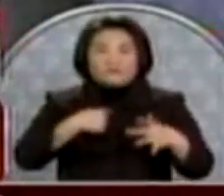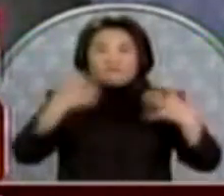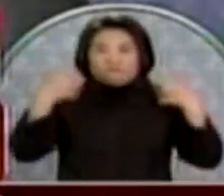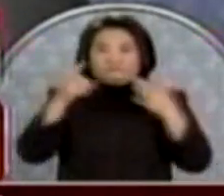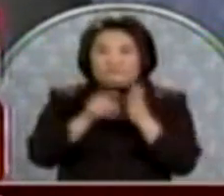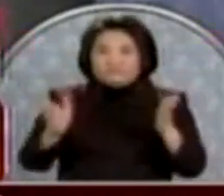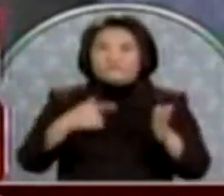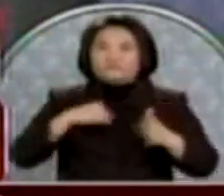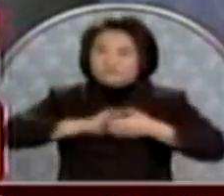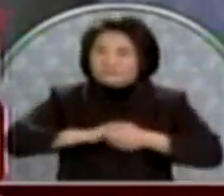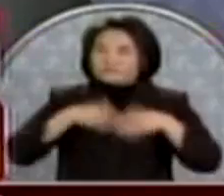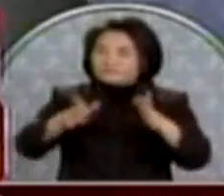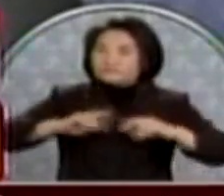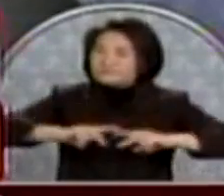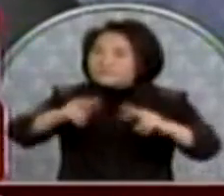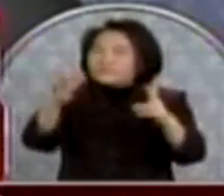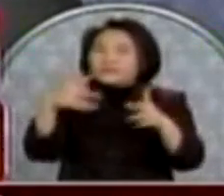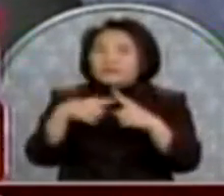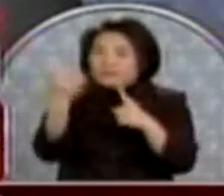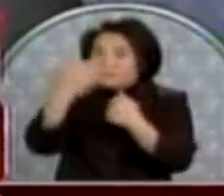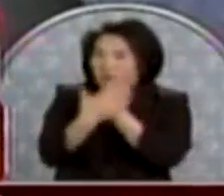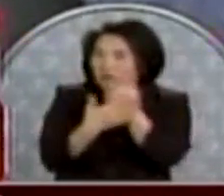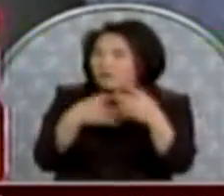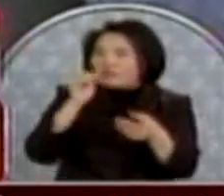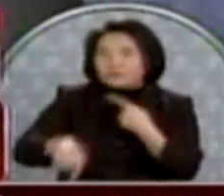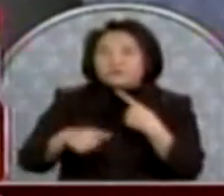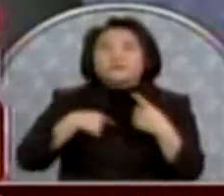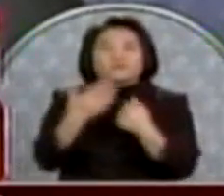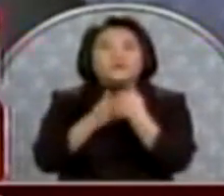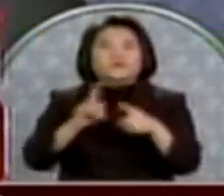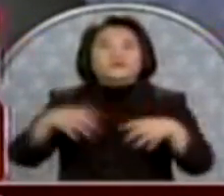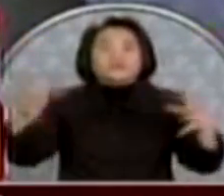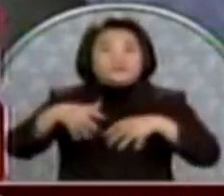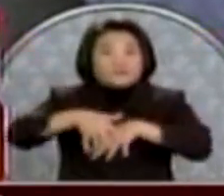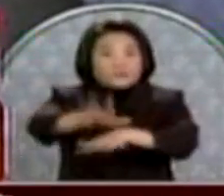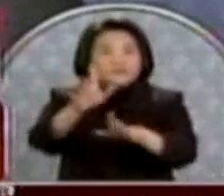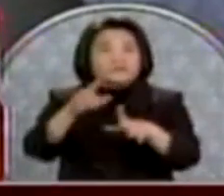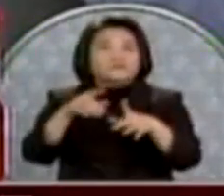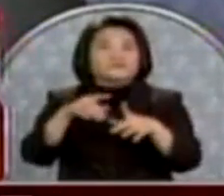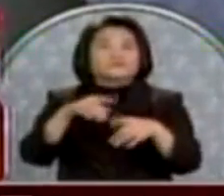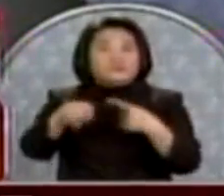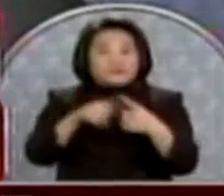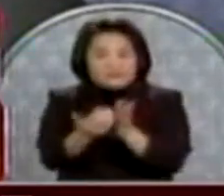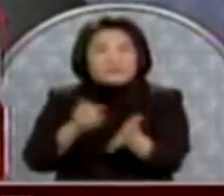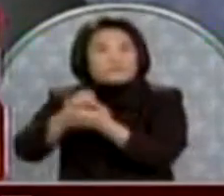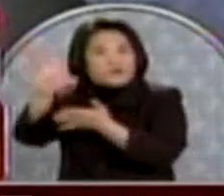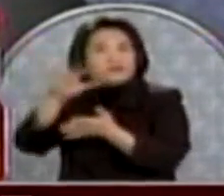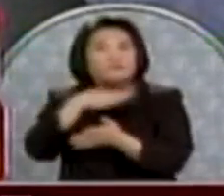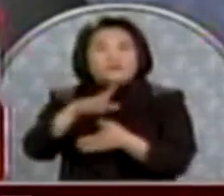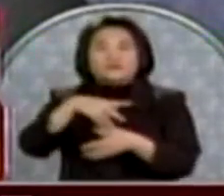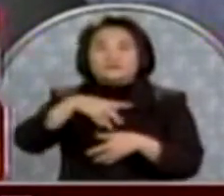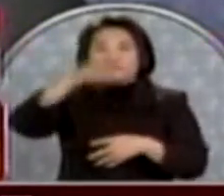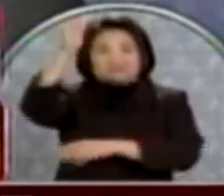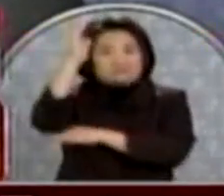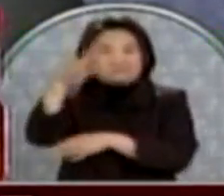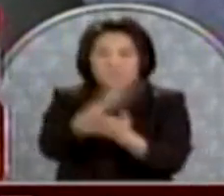们的任内，我们会修正以上不符合人权保障的规定，集会游行应该朝报备制，不需